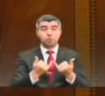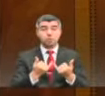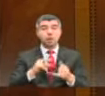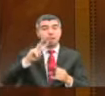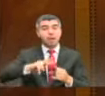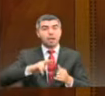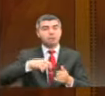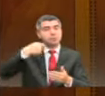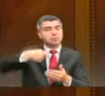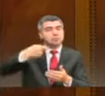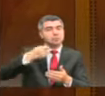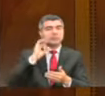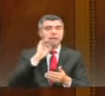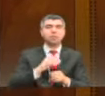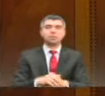والجماعات الترابية.